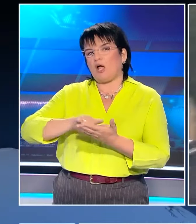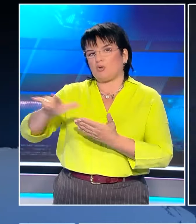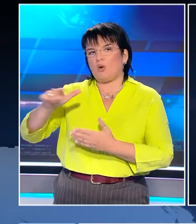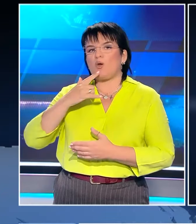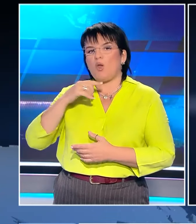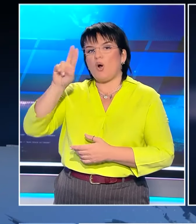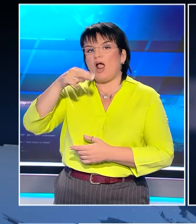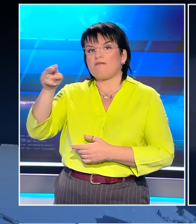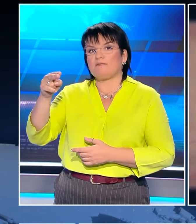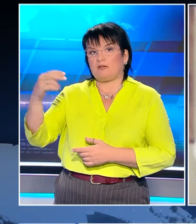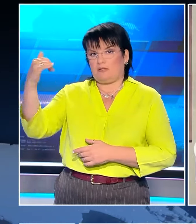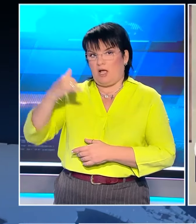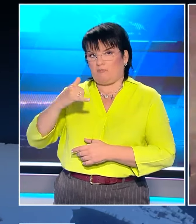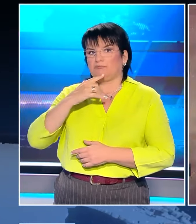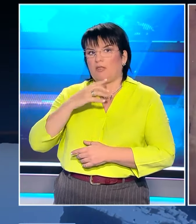από την Ελβετία.